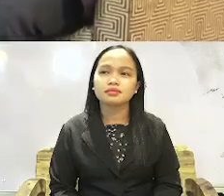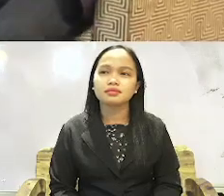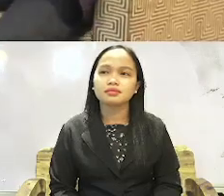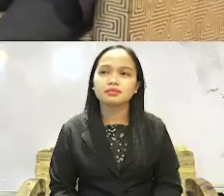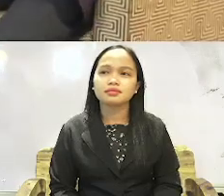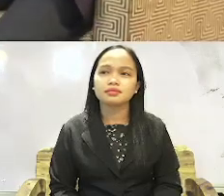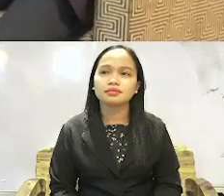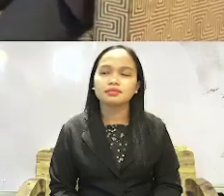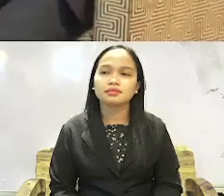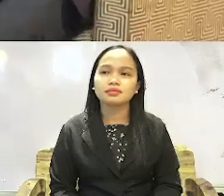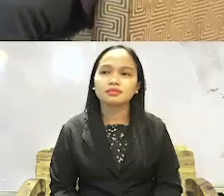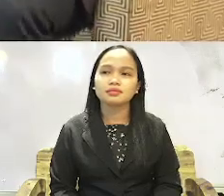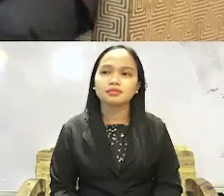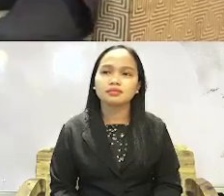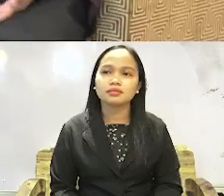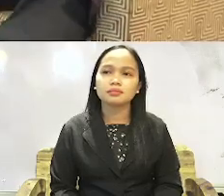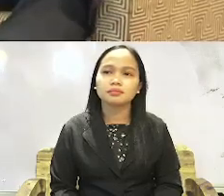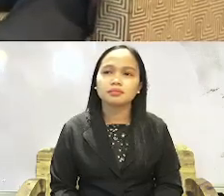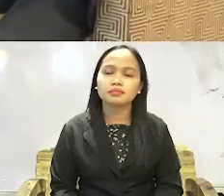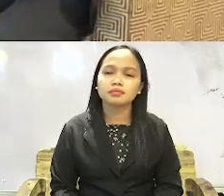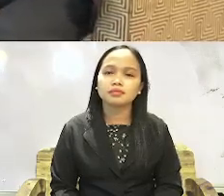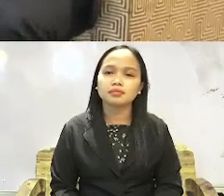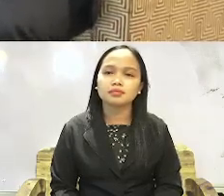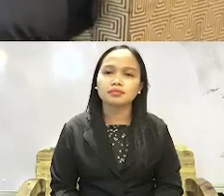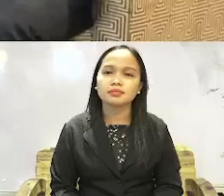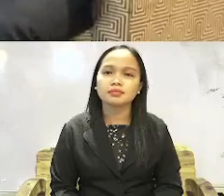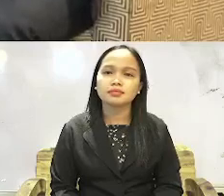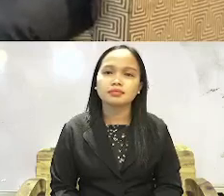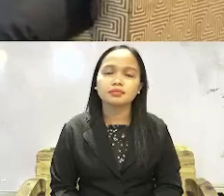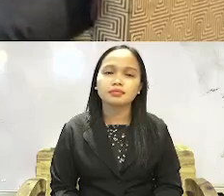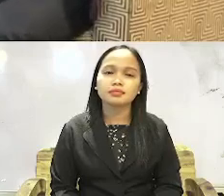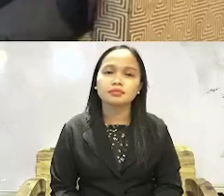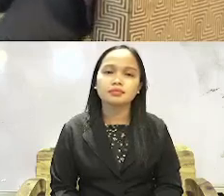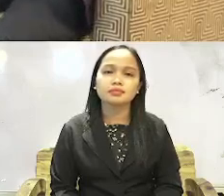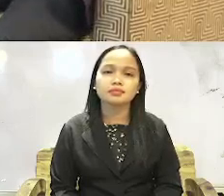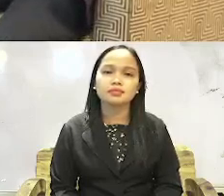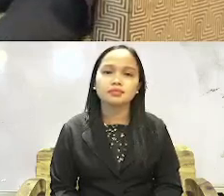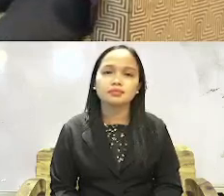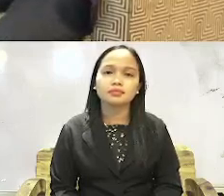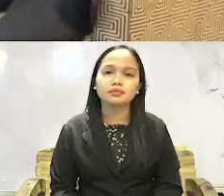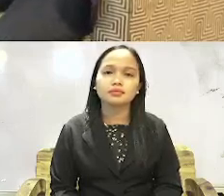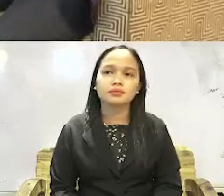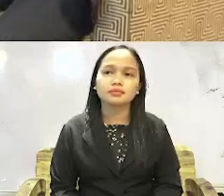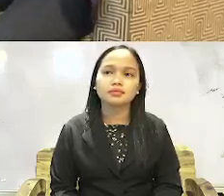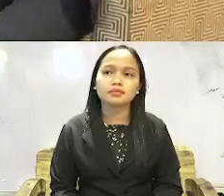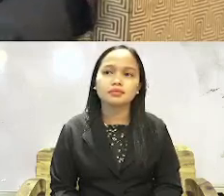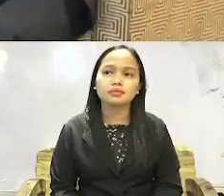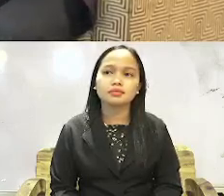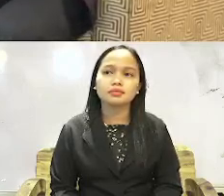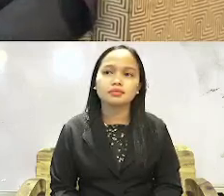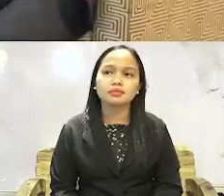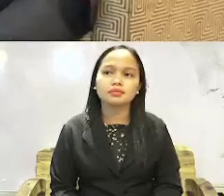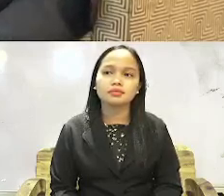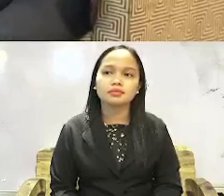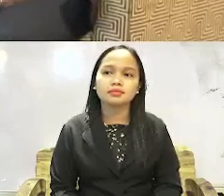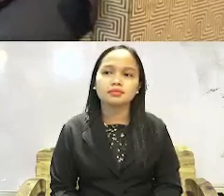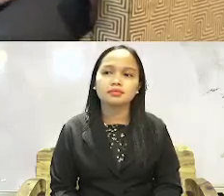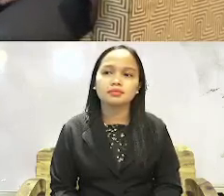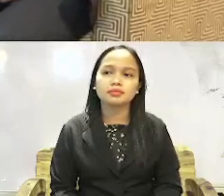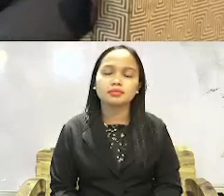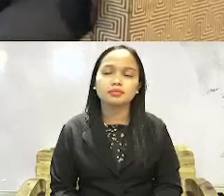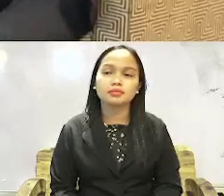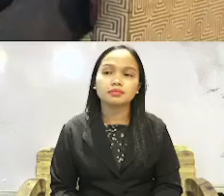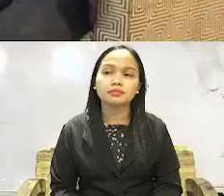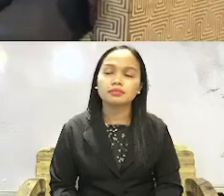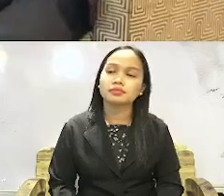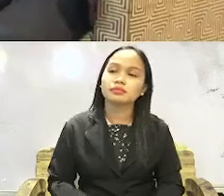Hindi. Suspect is the... Anyways, yeah, let's proceed dun sa victimizer. Alam ko, it's a thing. Yeah? It's a word, alam ko eh. Okay?